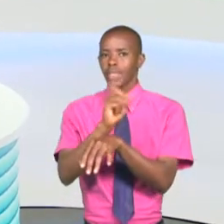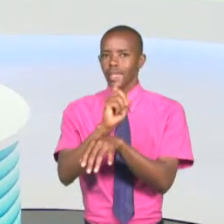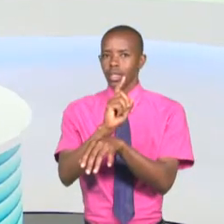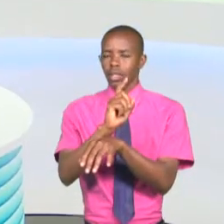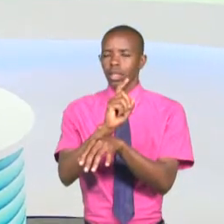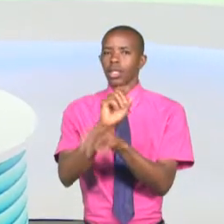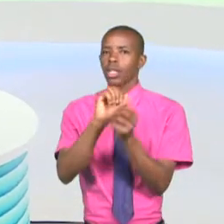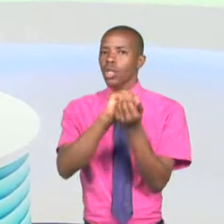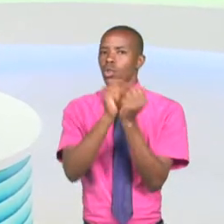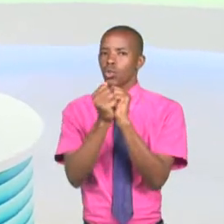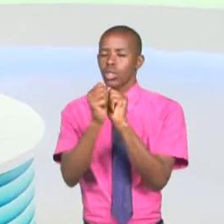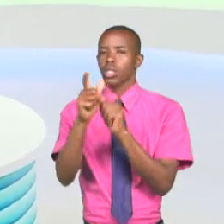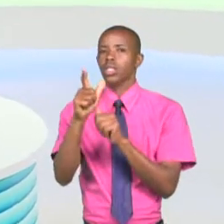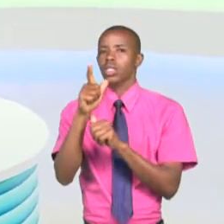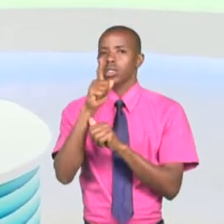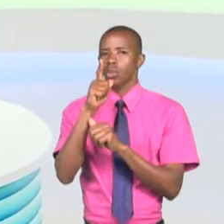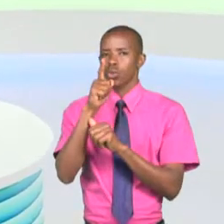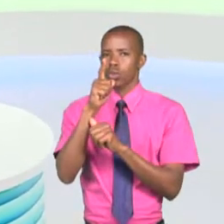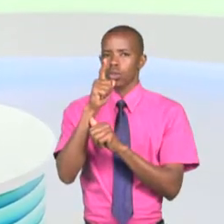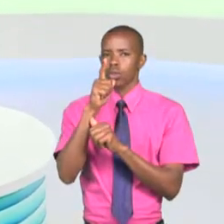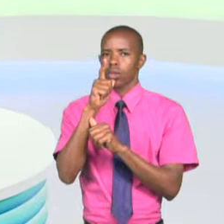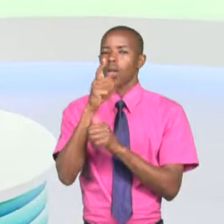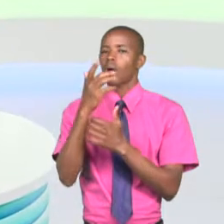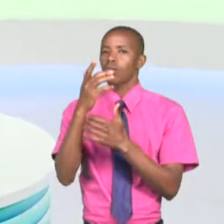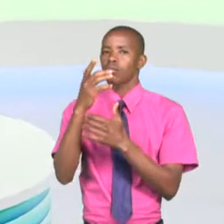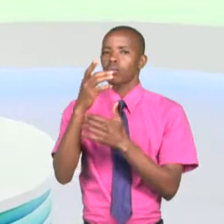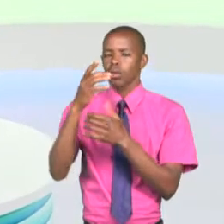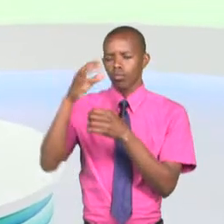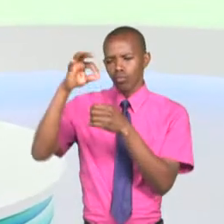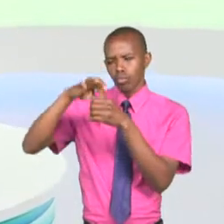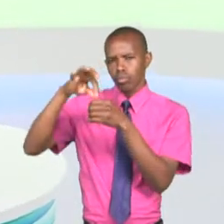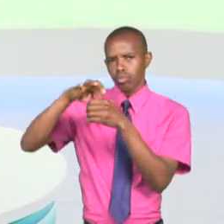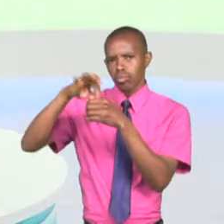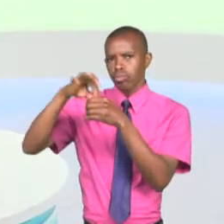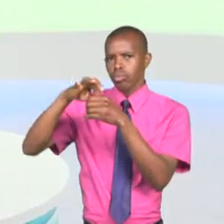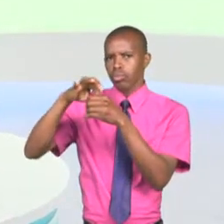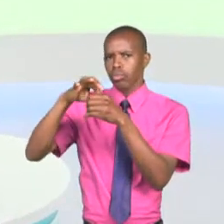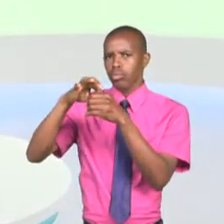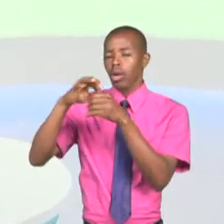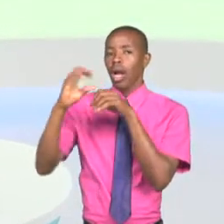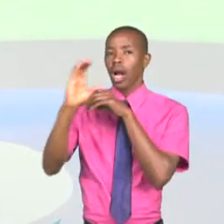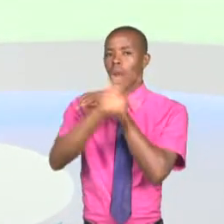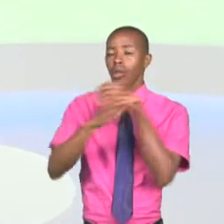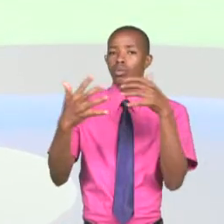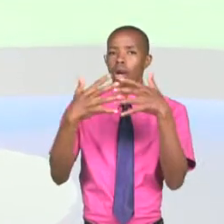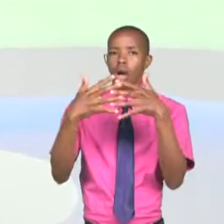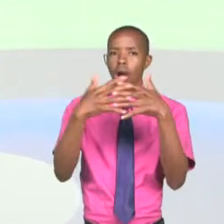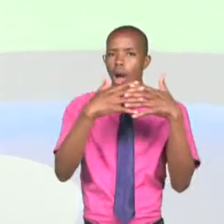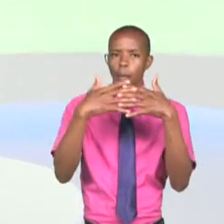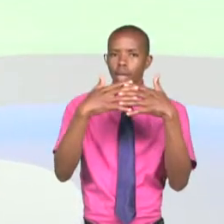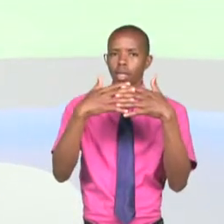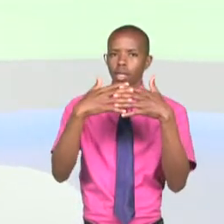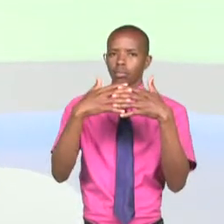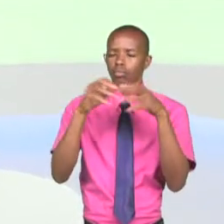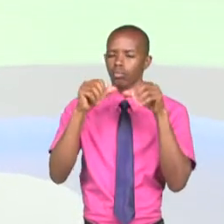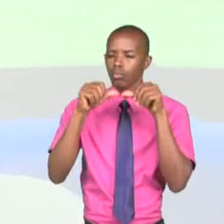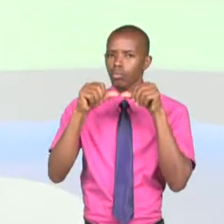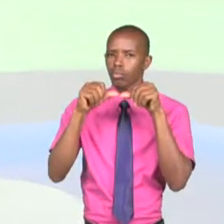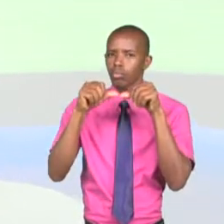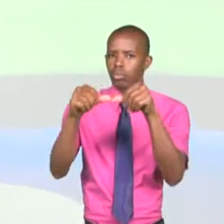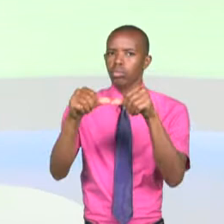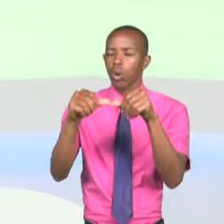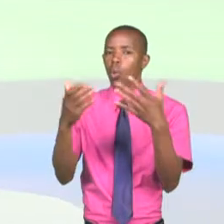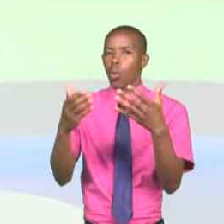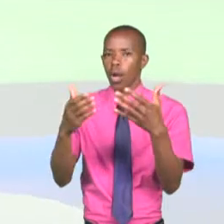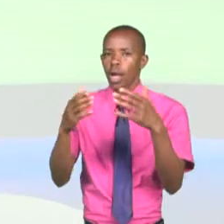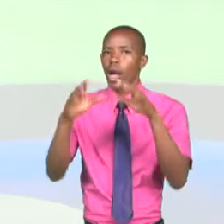Switch Adhuhuri, ambapo mchecheto wa kura ama matokeo rasmi ya kura nchini Marekani unazidi kutanda pale, ambapo